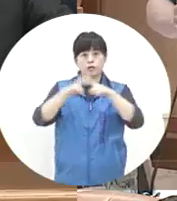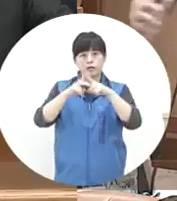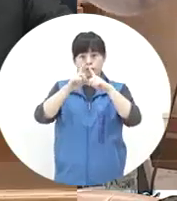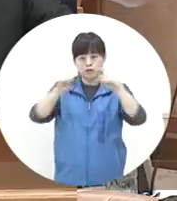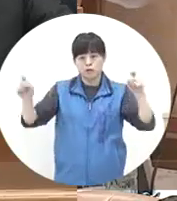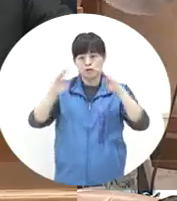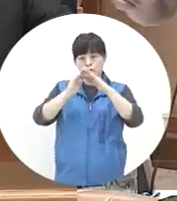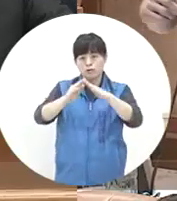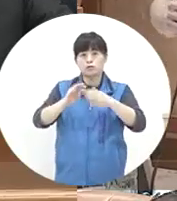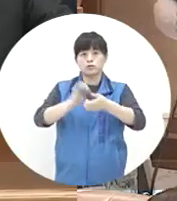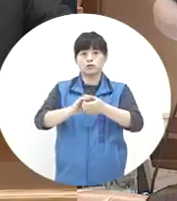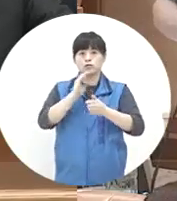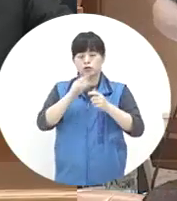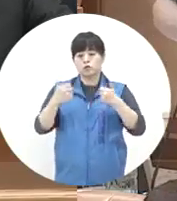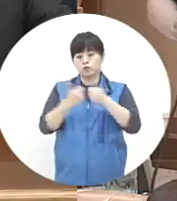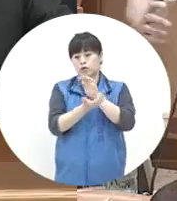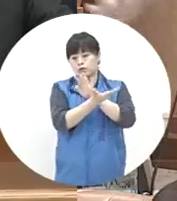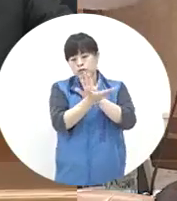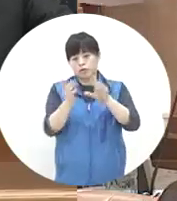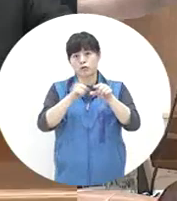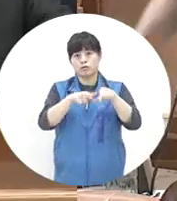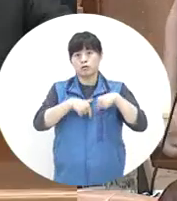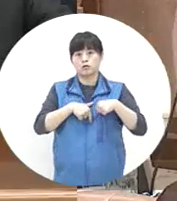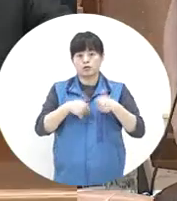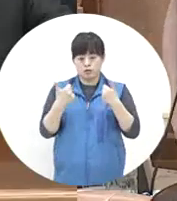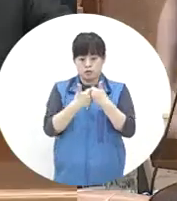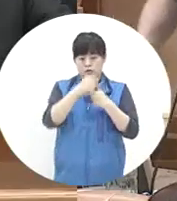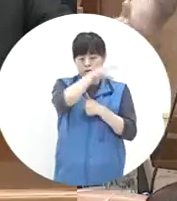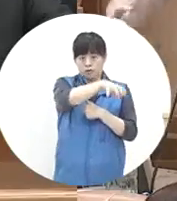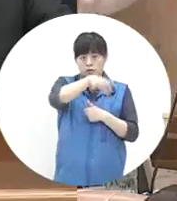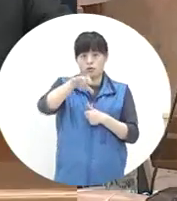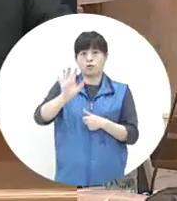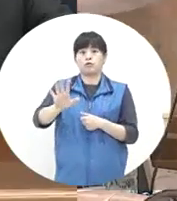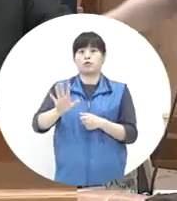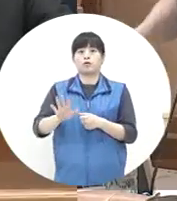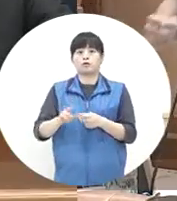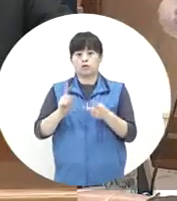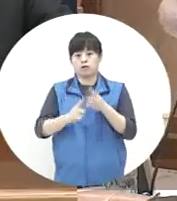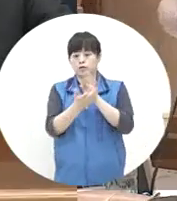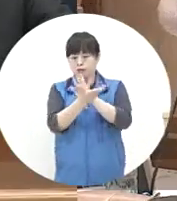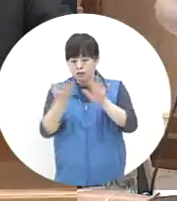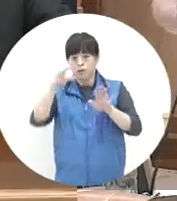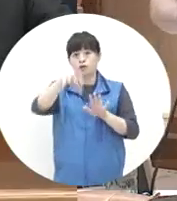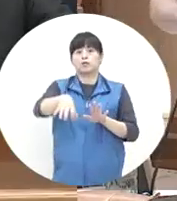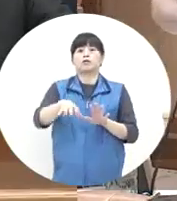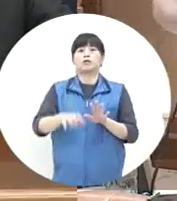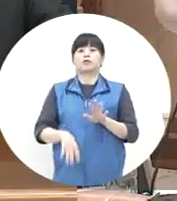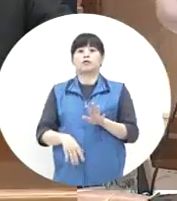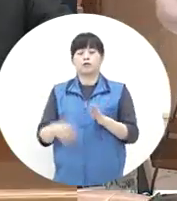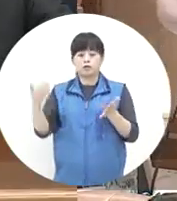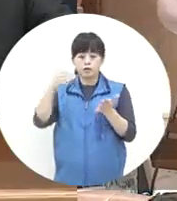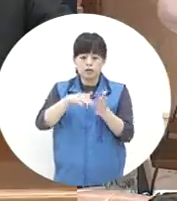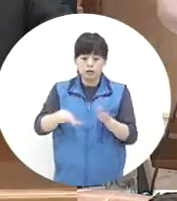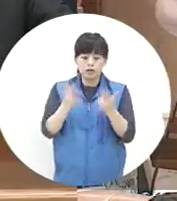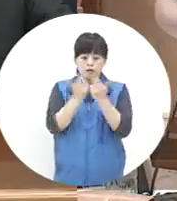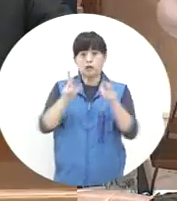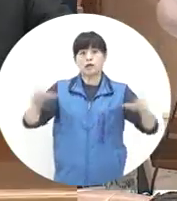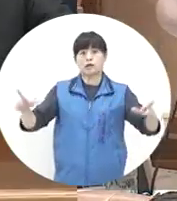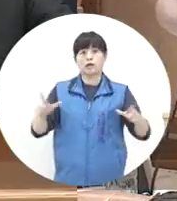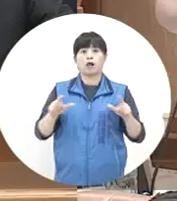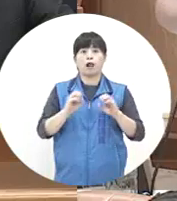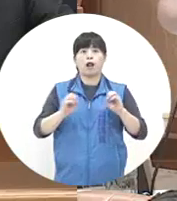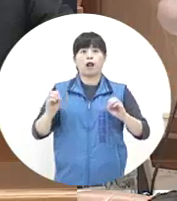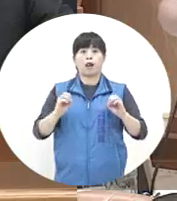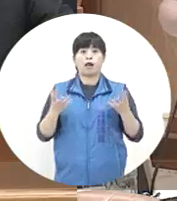都有这个会展中心啊，开会的地方哦，或者做展览的地方，各个新北市这么大都没有